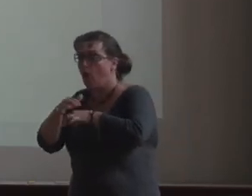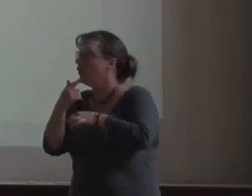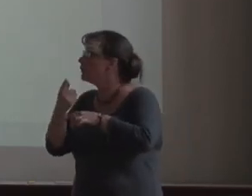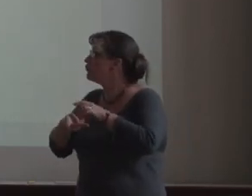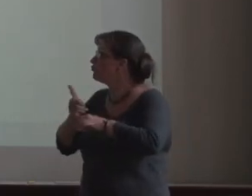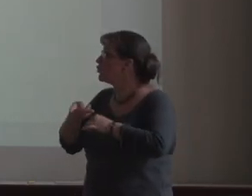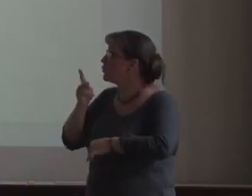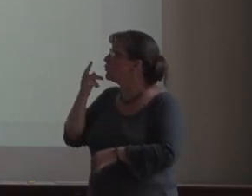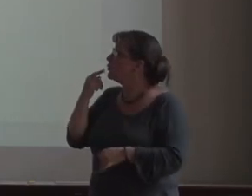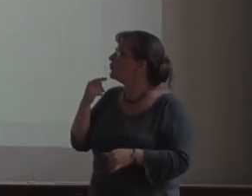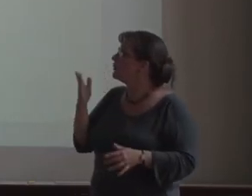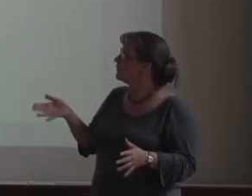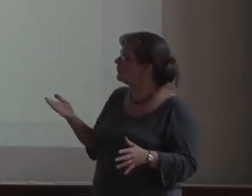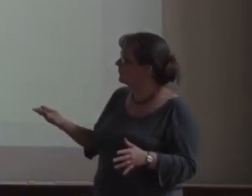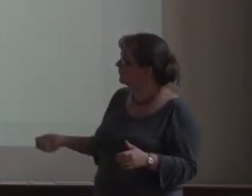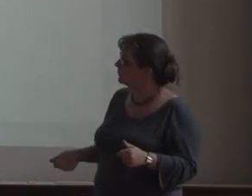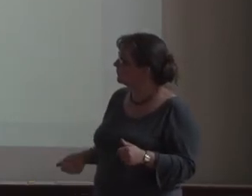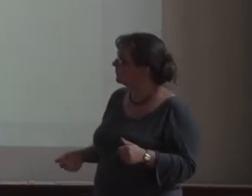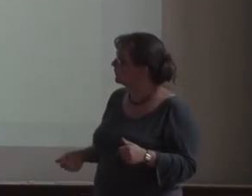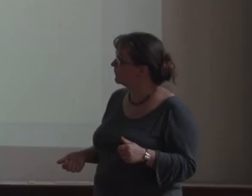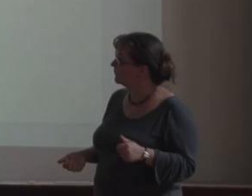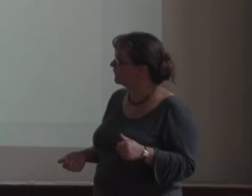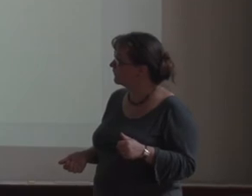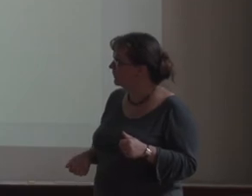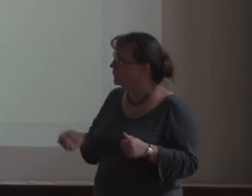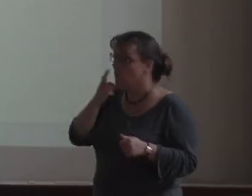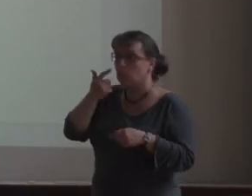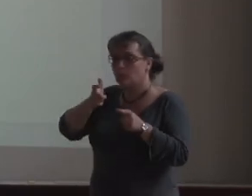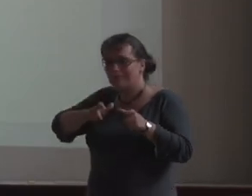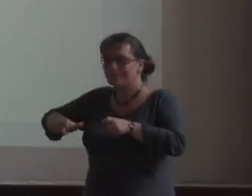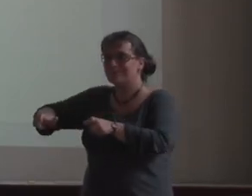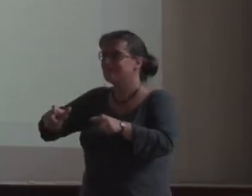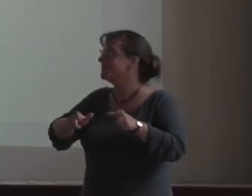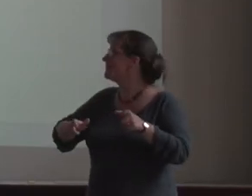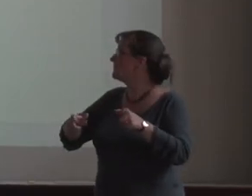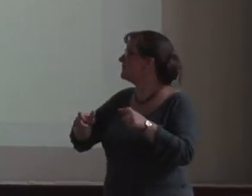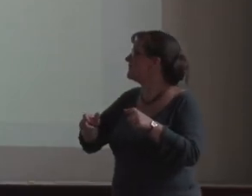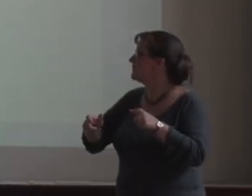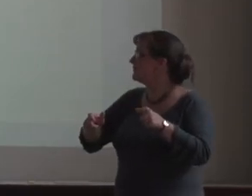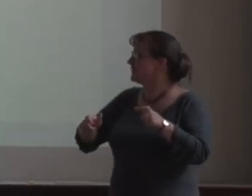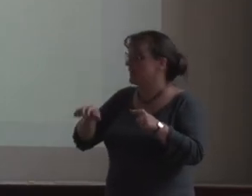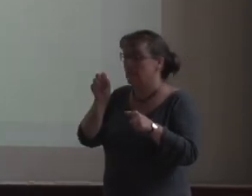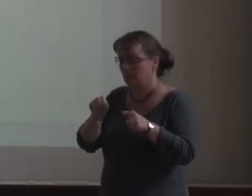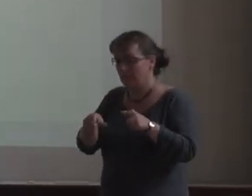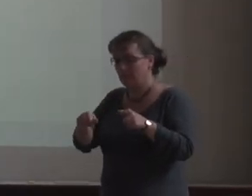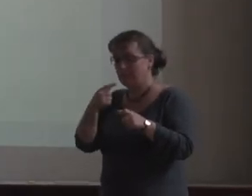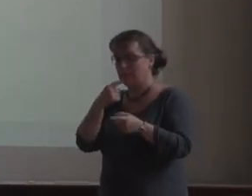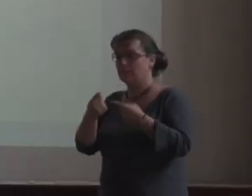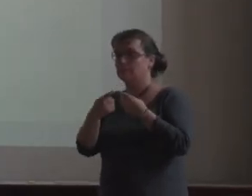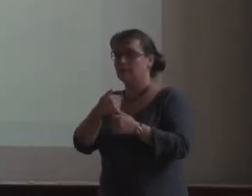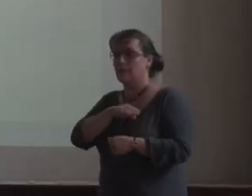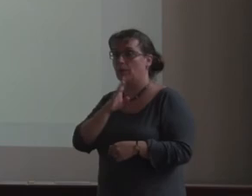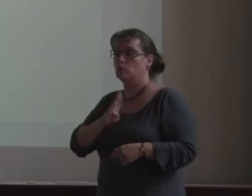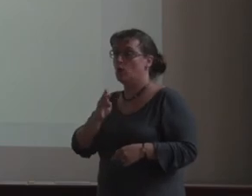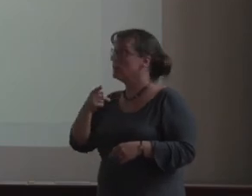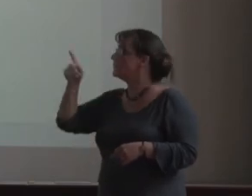watchdog. Et donc on discute. Ah pardon, c'est décalé. Un petit watchdog et on lui discute via une GPIO et aussi